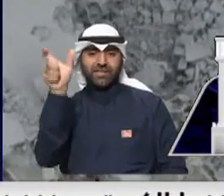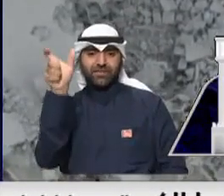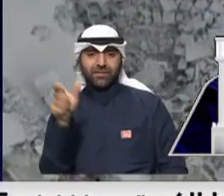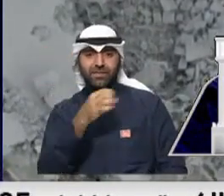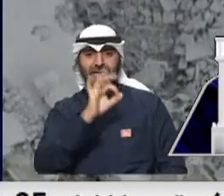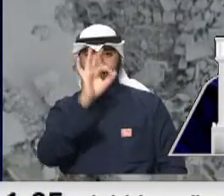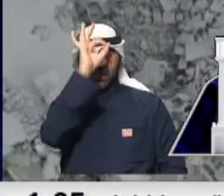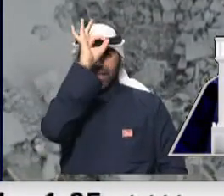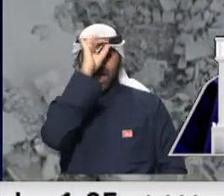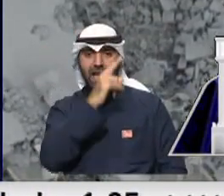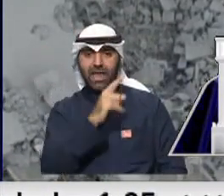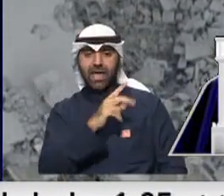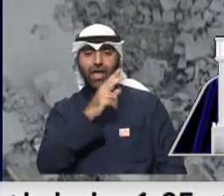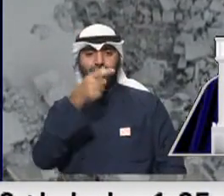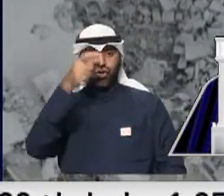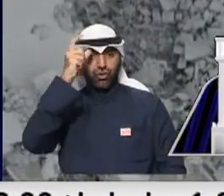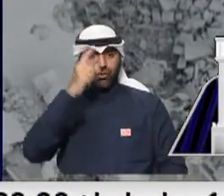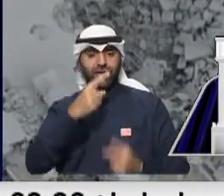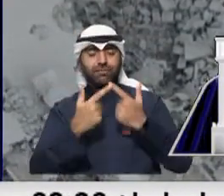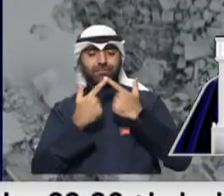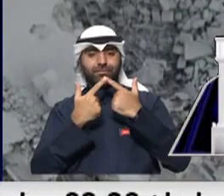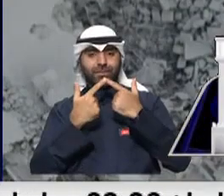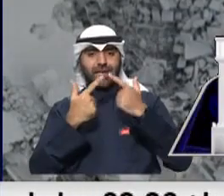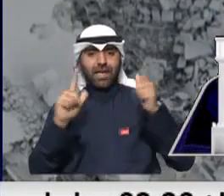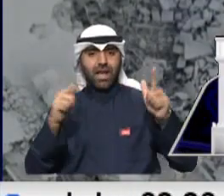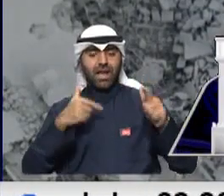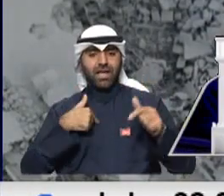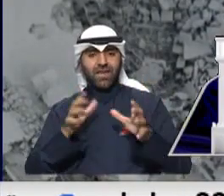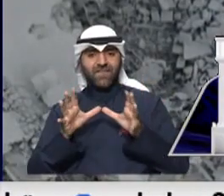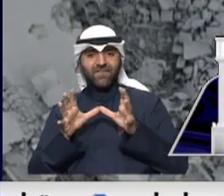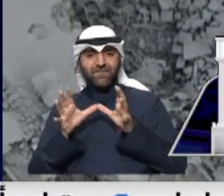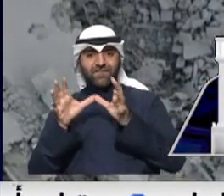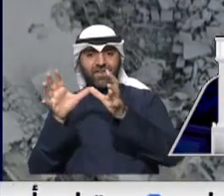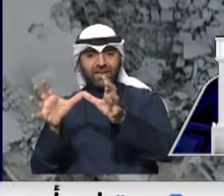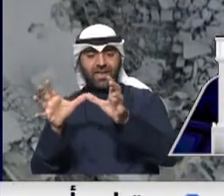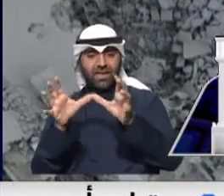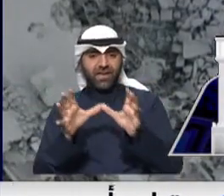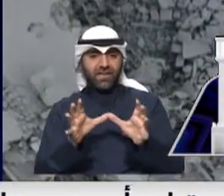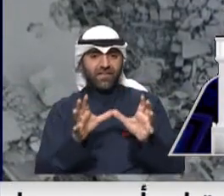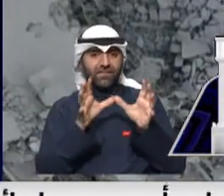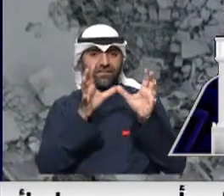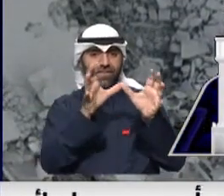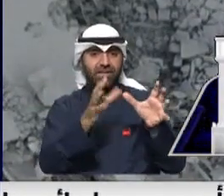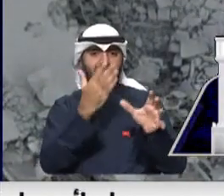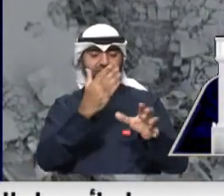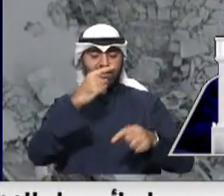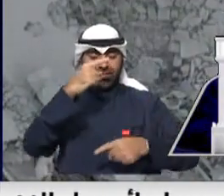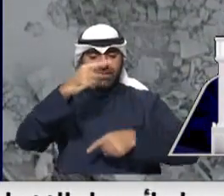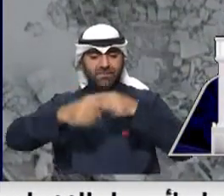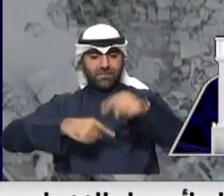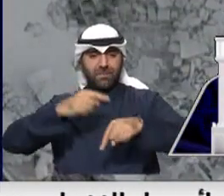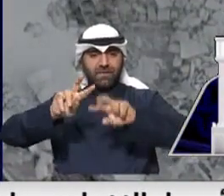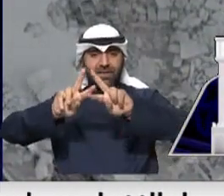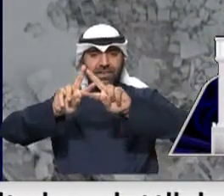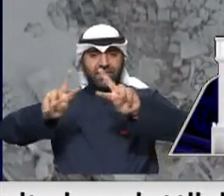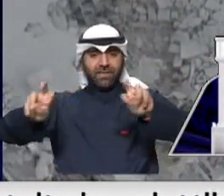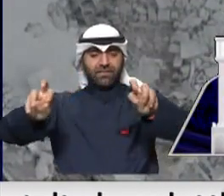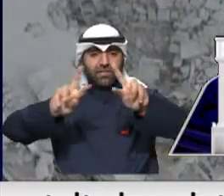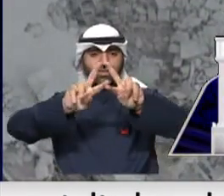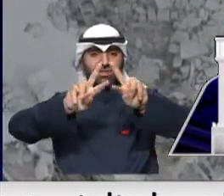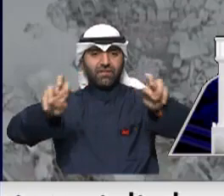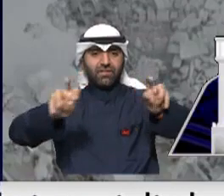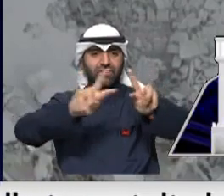العزيز، هو حاليا إزالة الأنقاض والعمل بأسرع وقت ممكن على إعادة إعمار